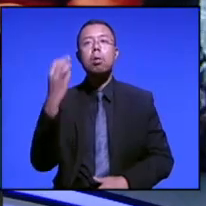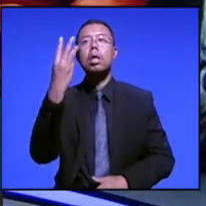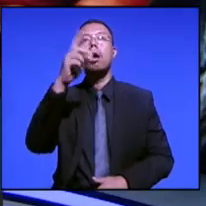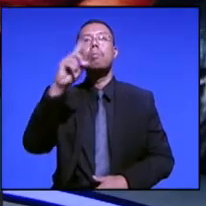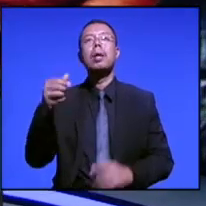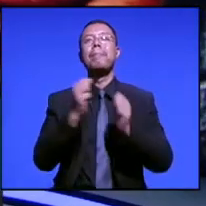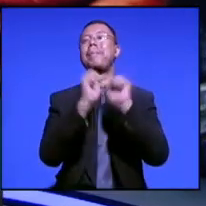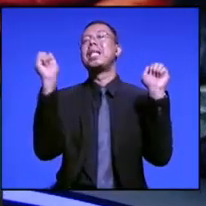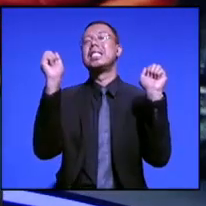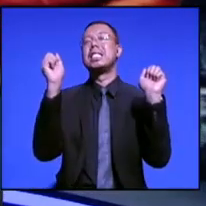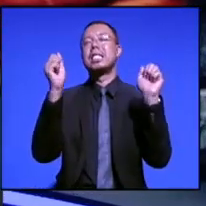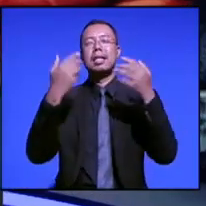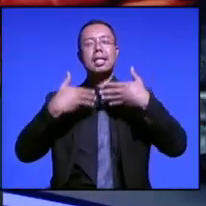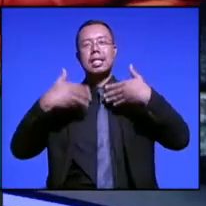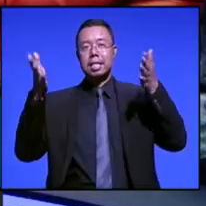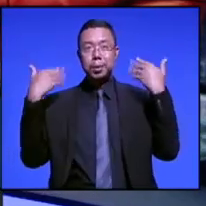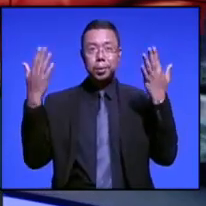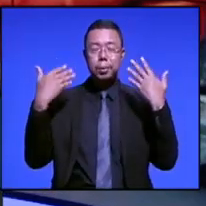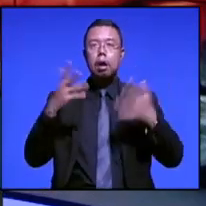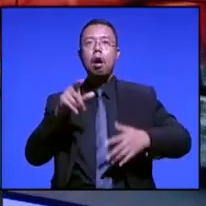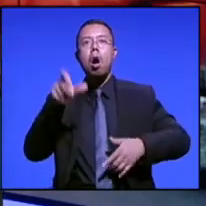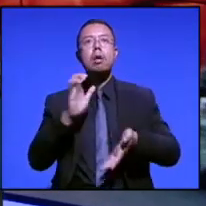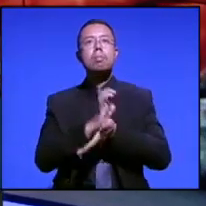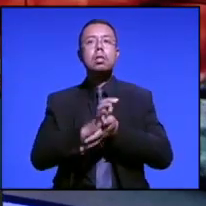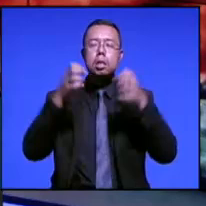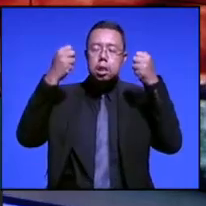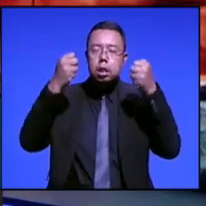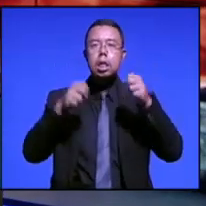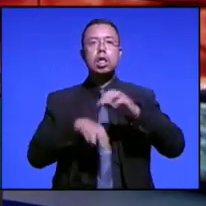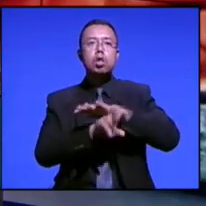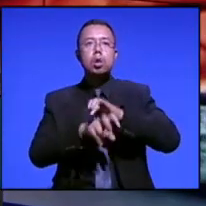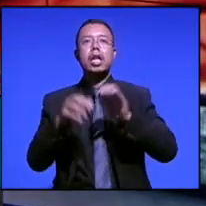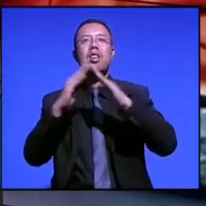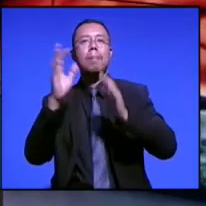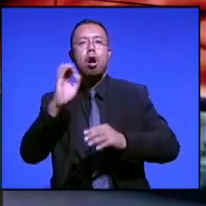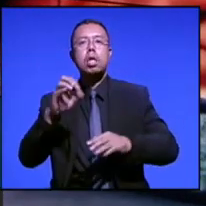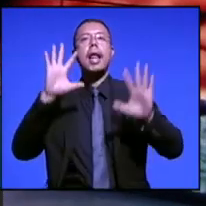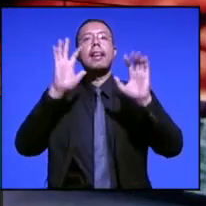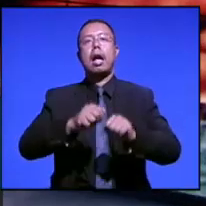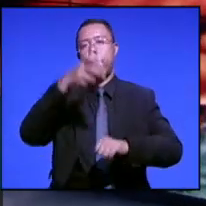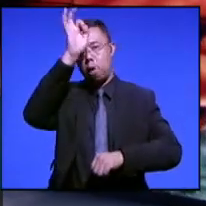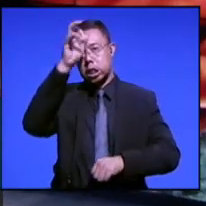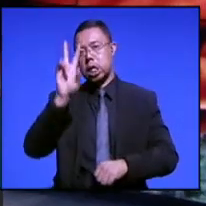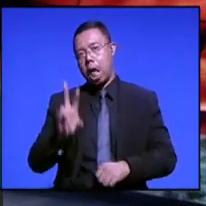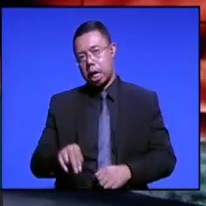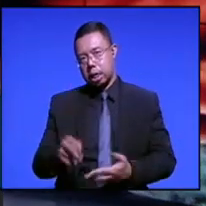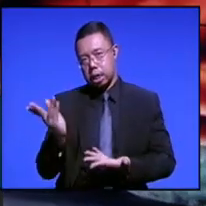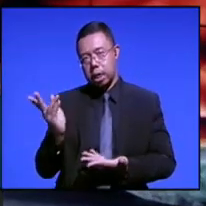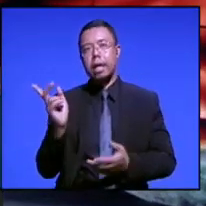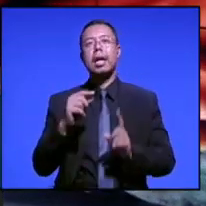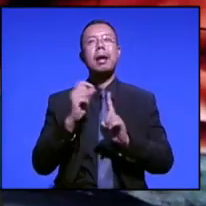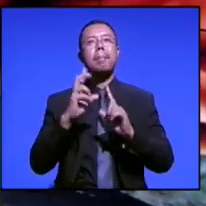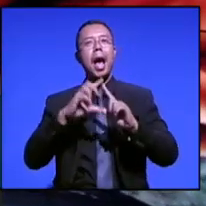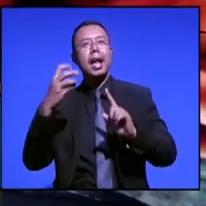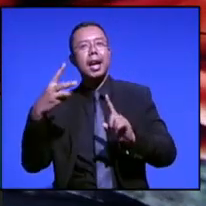Setiap bulan merasakan udara segar, seorang residivis kasus pencurian spesialis rumah kosong kembali diciduk aparat kepolisian Polres Parepare,